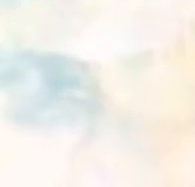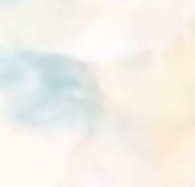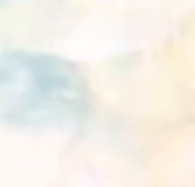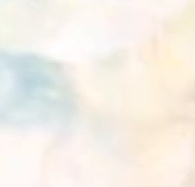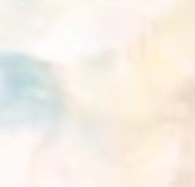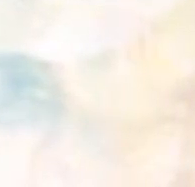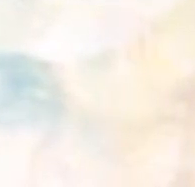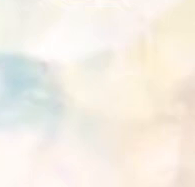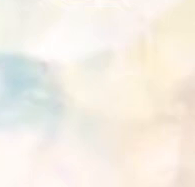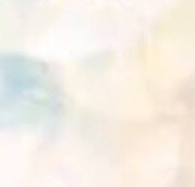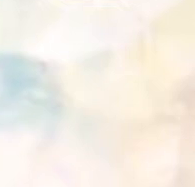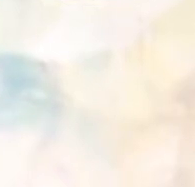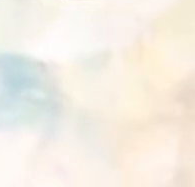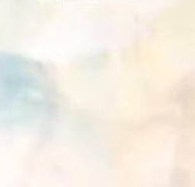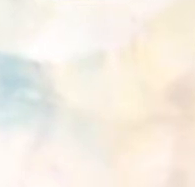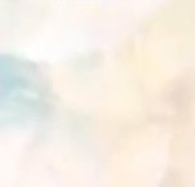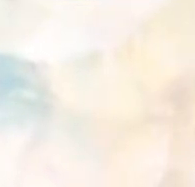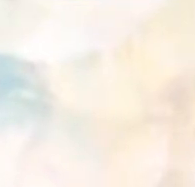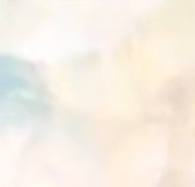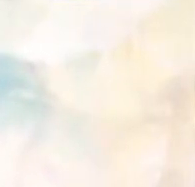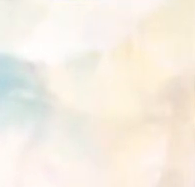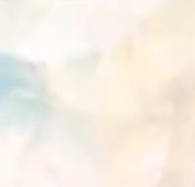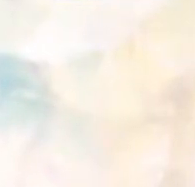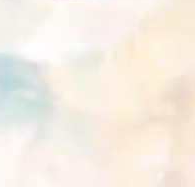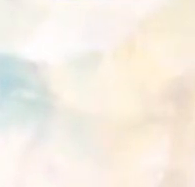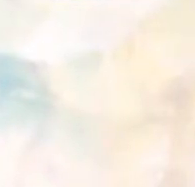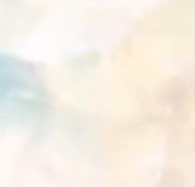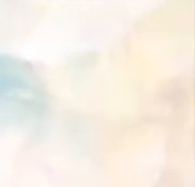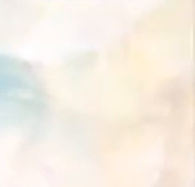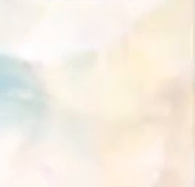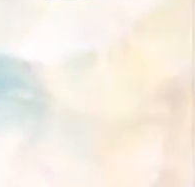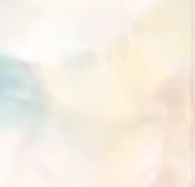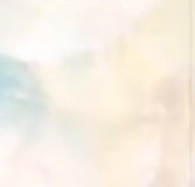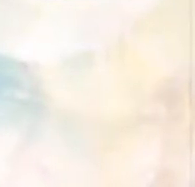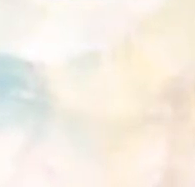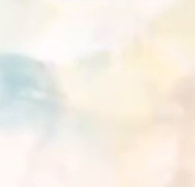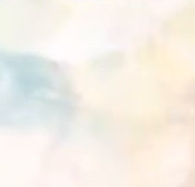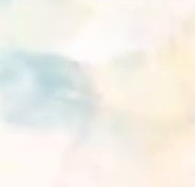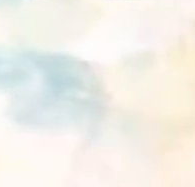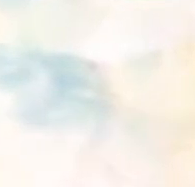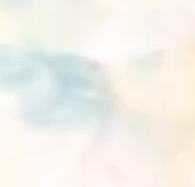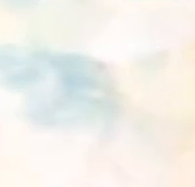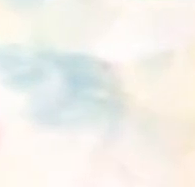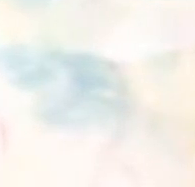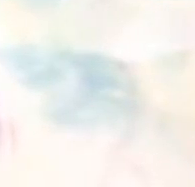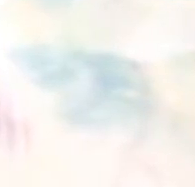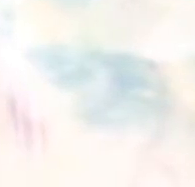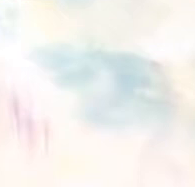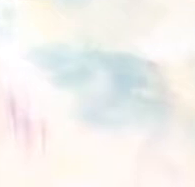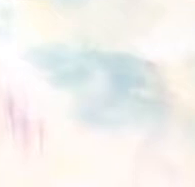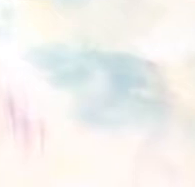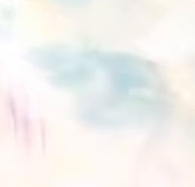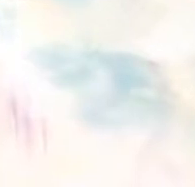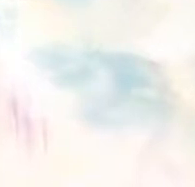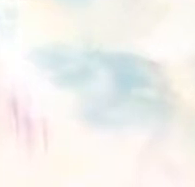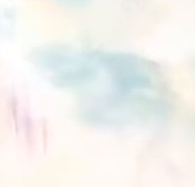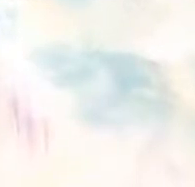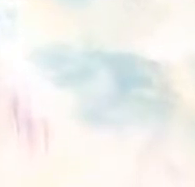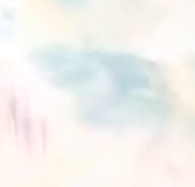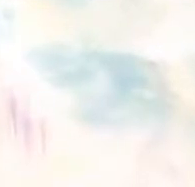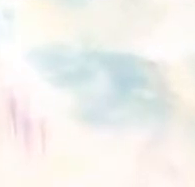27, bali na utesa mwili wangu na kuutumikisha, isiwe